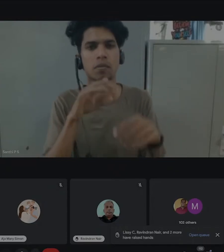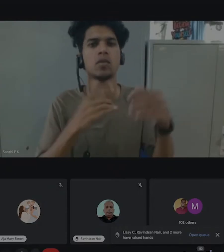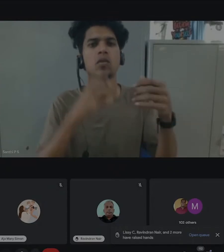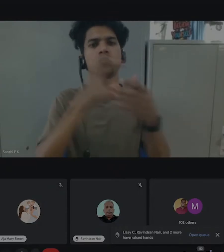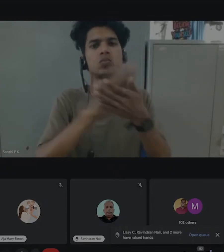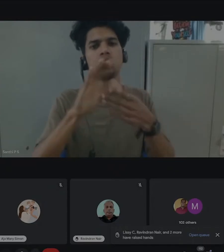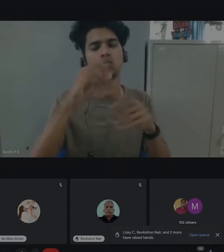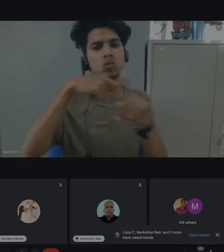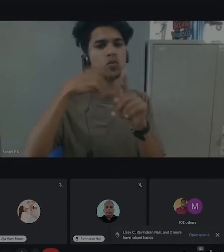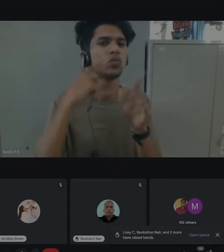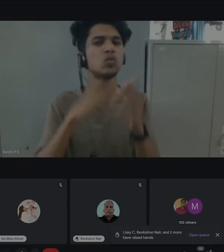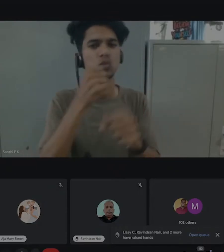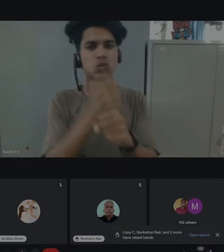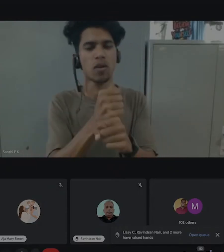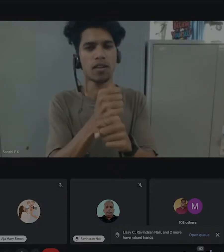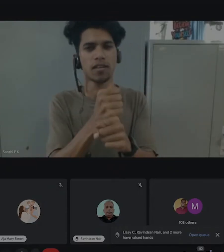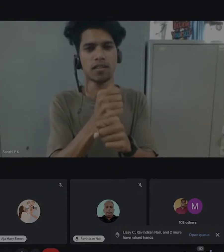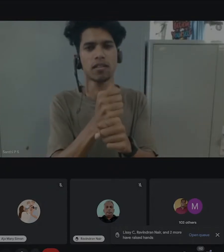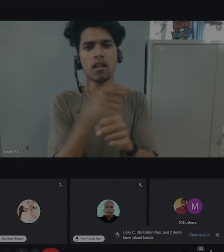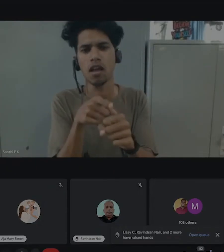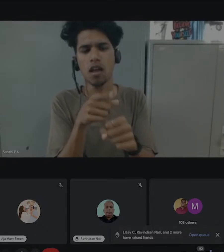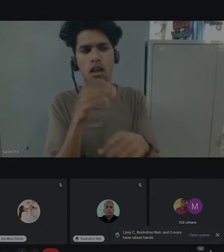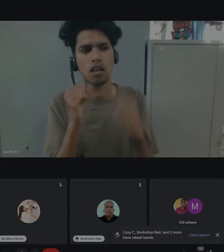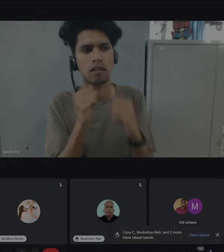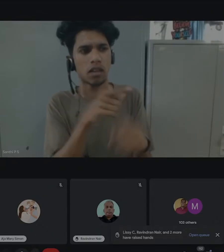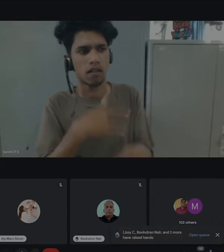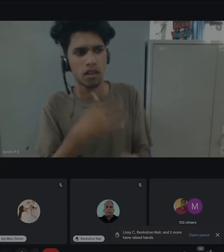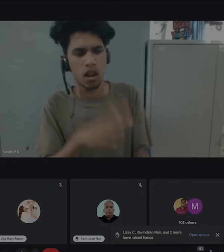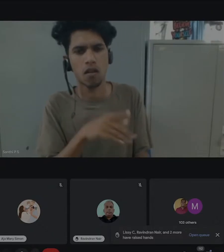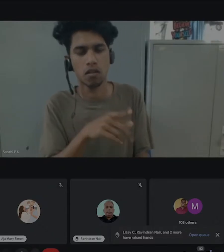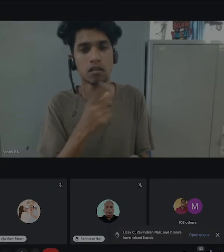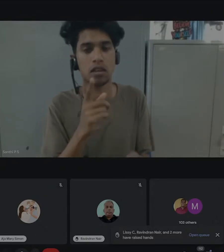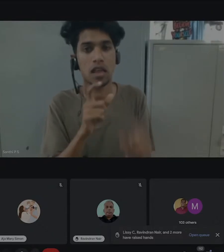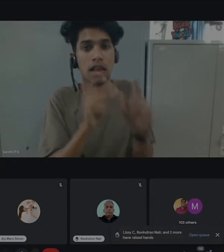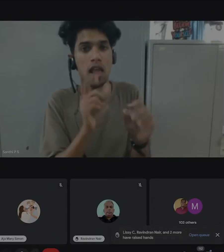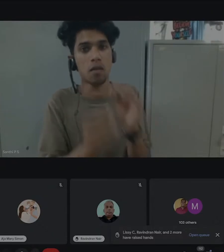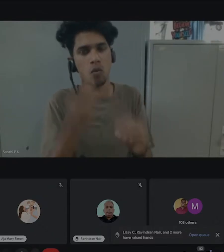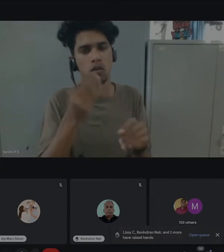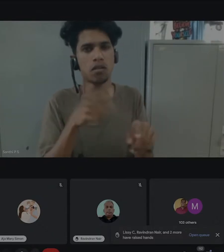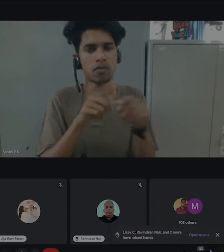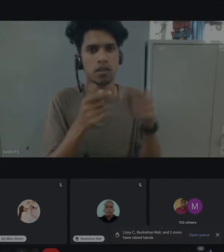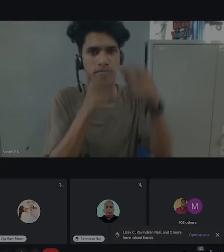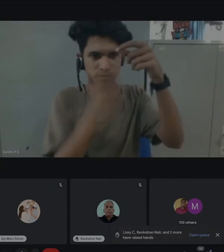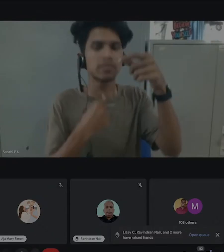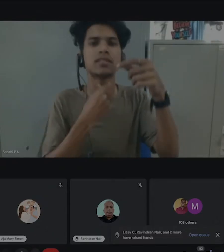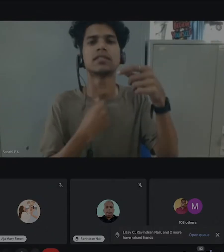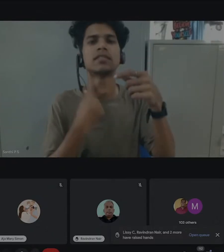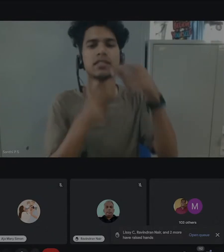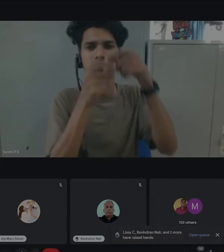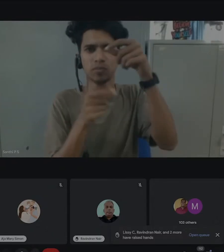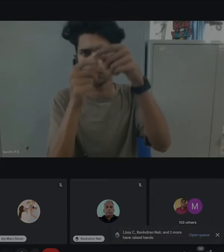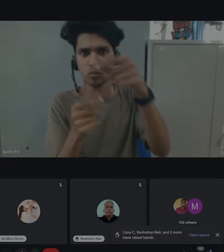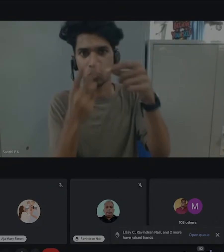തന്നെയാണ്. ഈ ചോക്കിംഗ് ഉള്ളപ്പോൾ നമ്മൾ വളരെയധികം ശ്രദ്ധിക്കേണ്ടതാണ്. കാര്യം അത് മൂക്കിലേക്കോ അല്ലെങ്കിൽ ശ്വാസനാളത്തിലേക്കോ ഒക്കെ പോയി